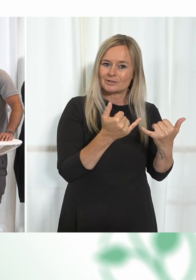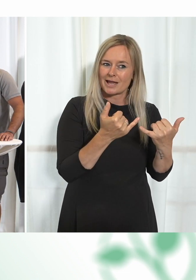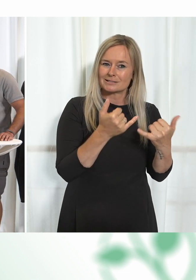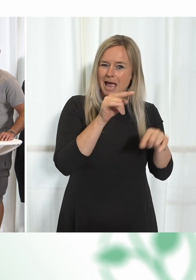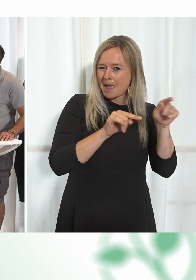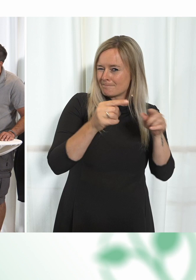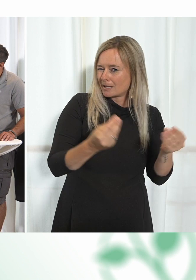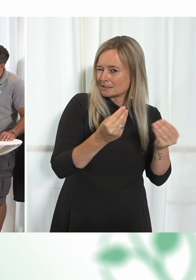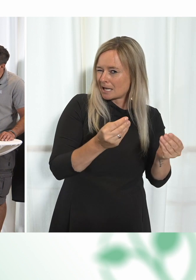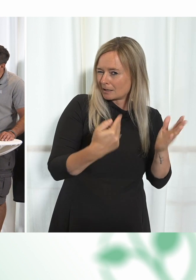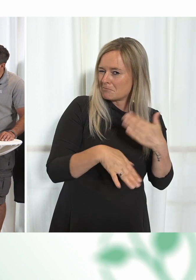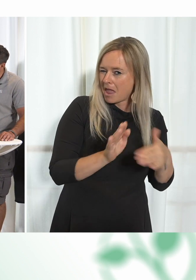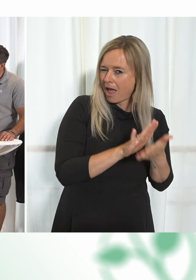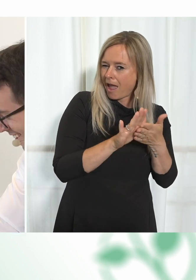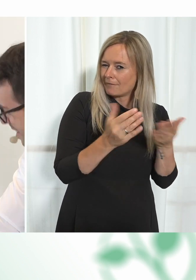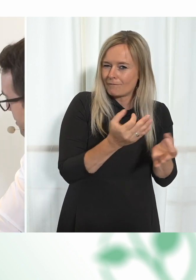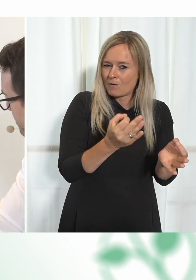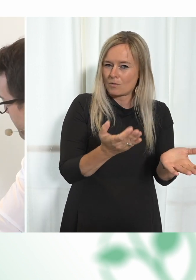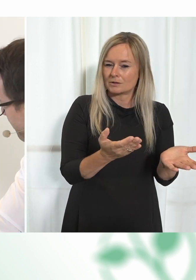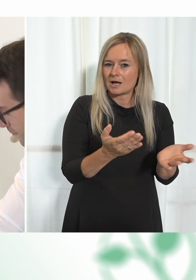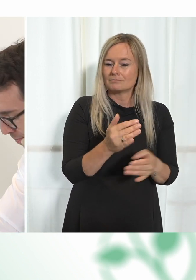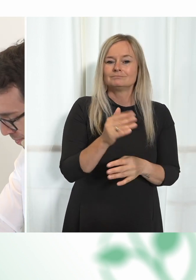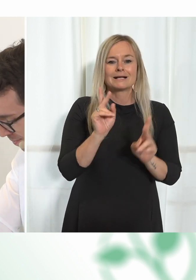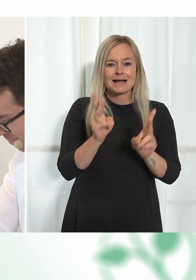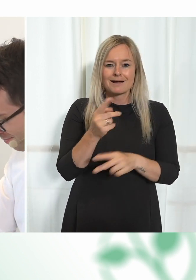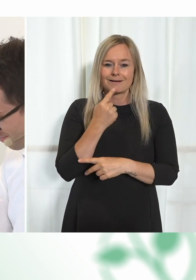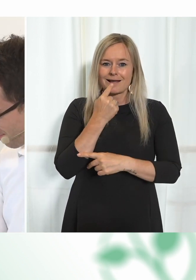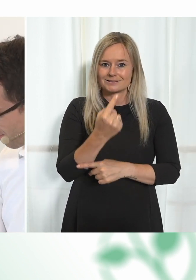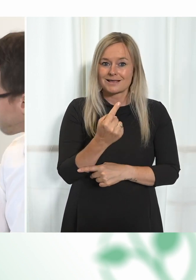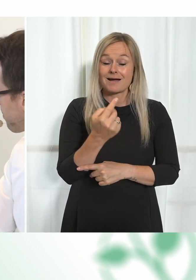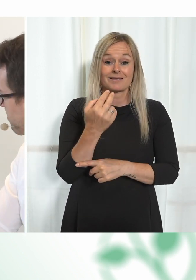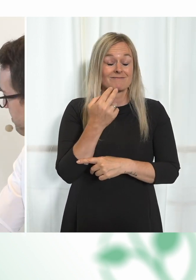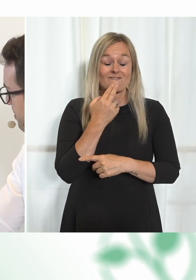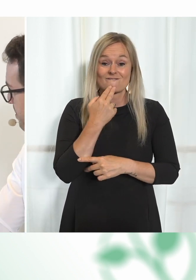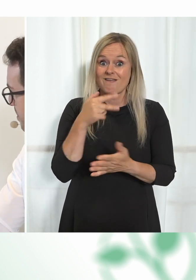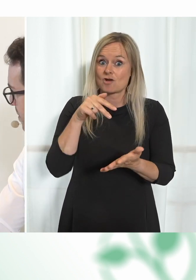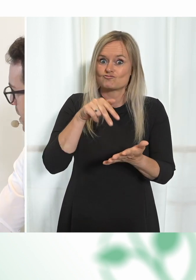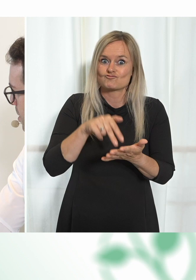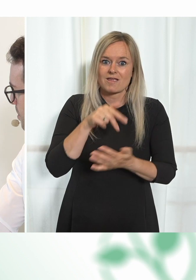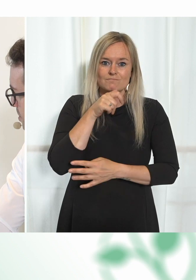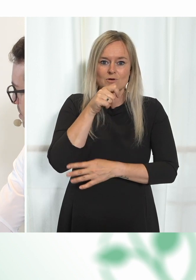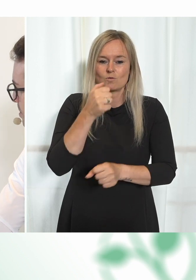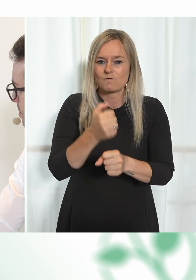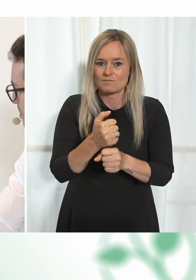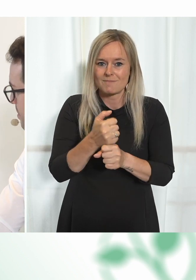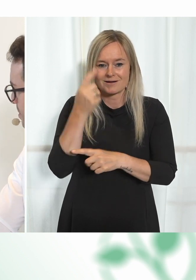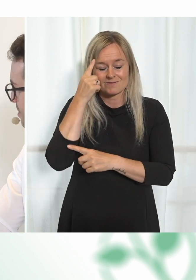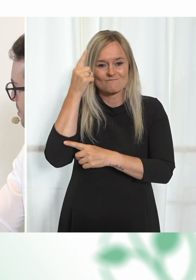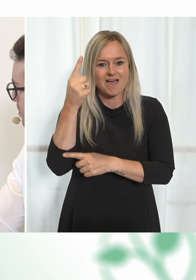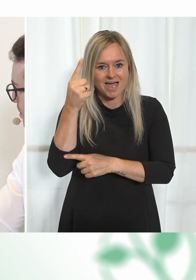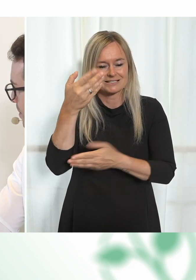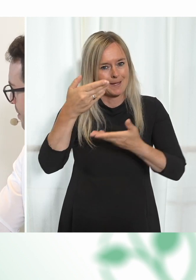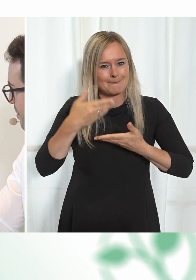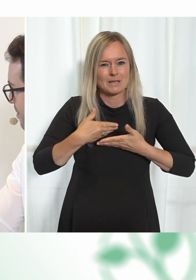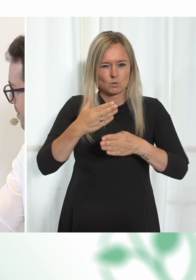leichter, einfacher gehen? Ich kann einfach nur sagen, wer einen stehenden Beruf ausübt, der weiß, dass man immer mal müde wird.